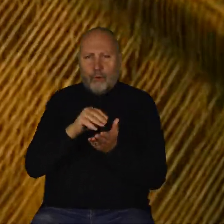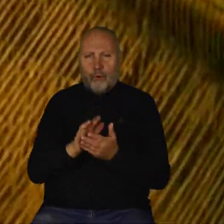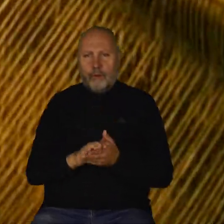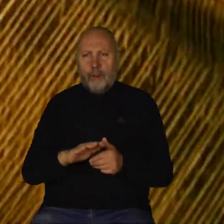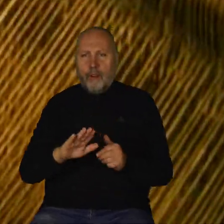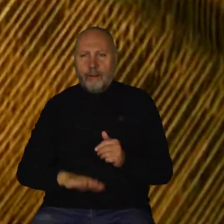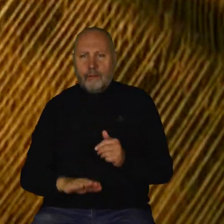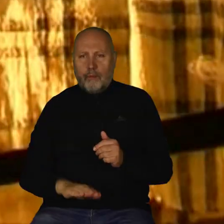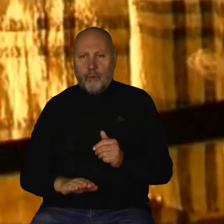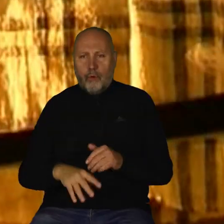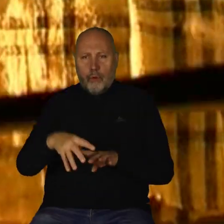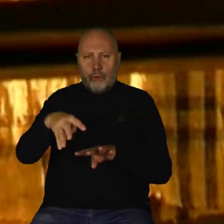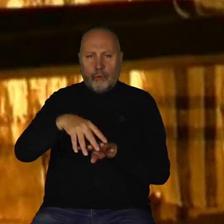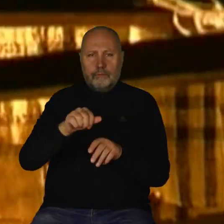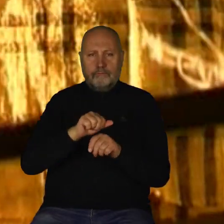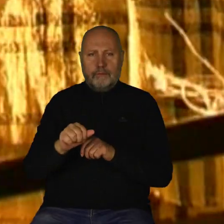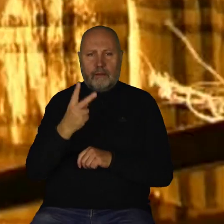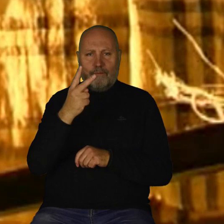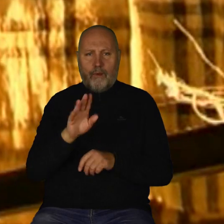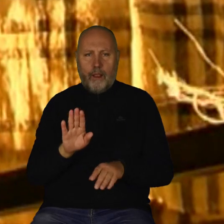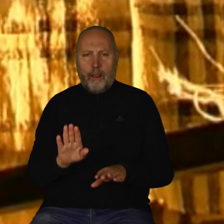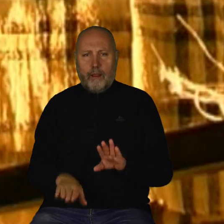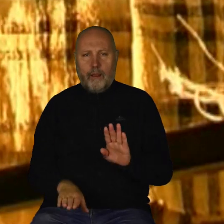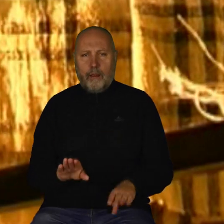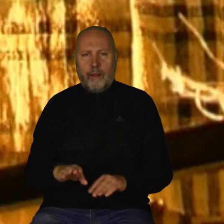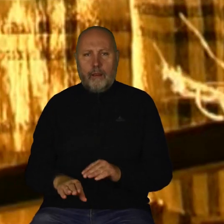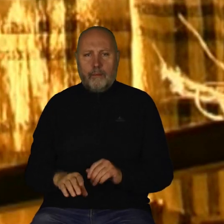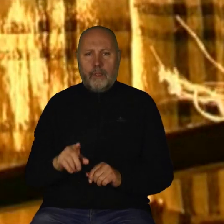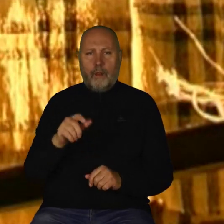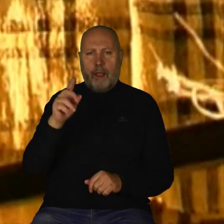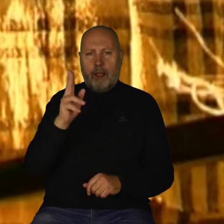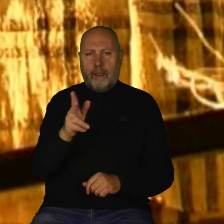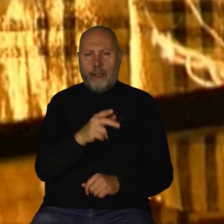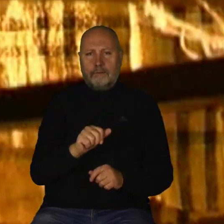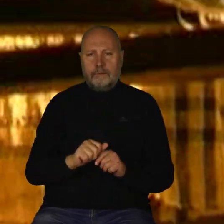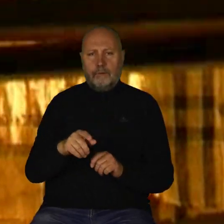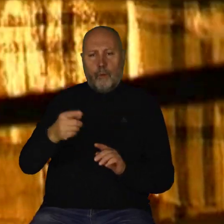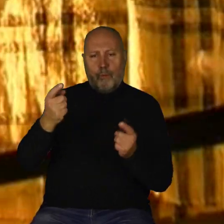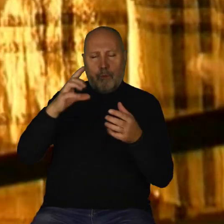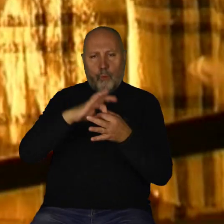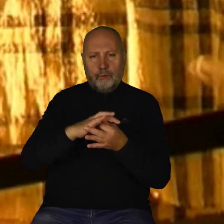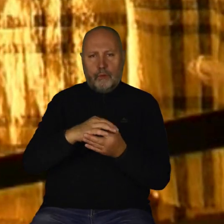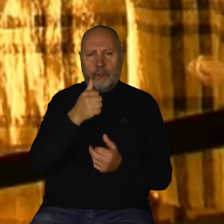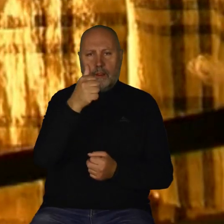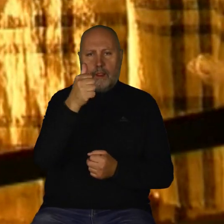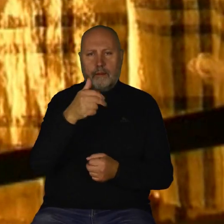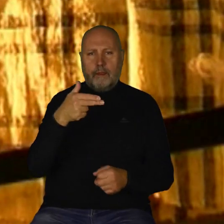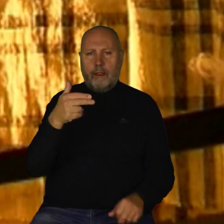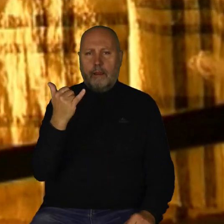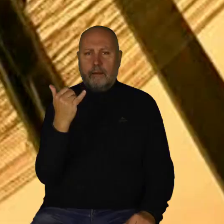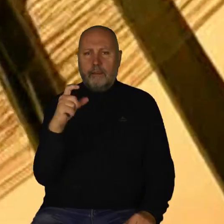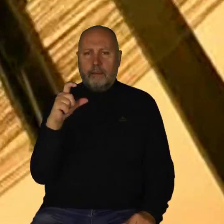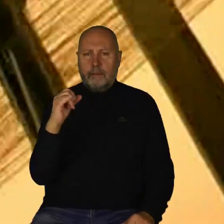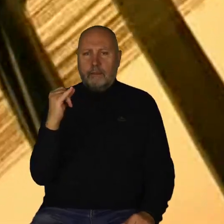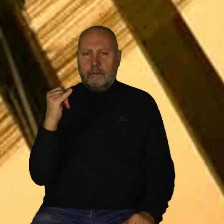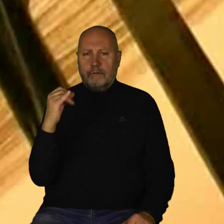wzory na dole krna znajdują dwa pedały każdy połączony z jedną